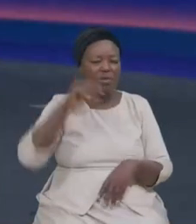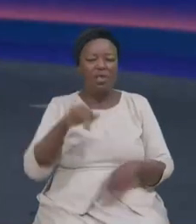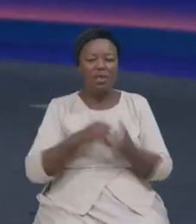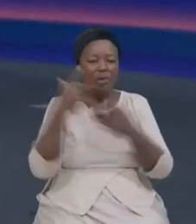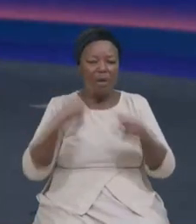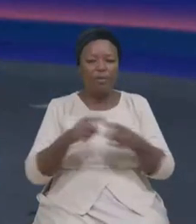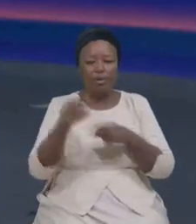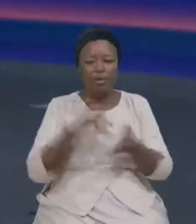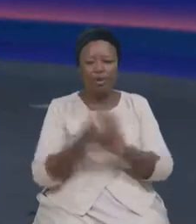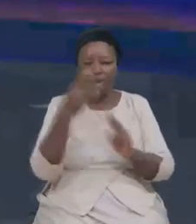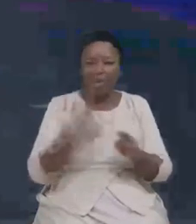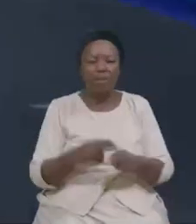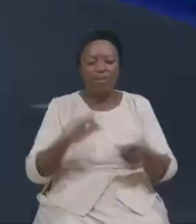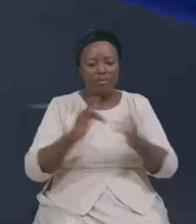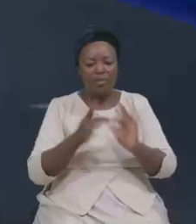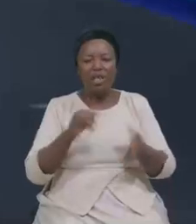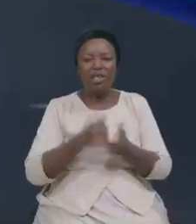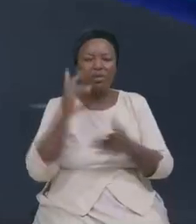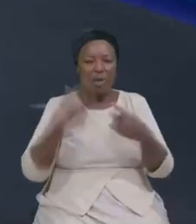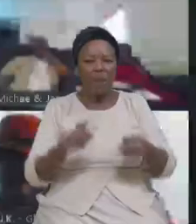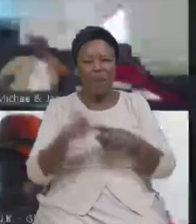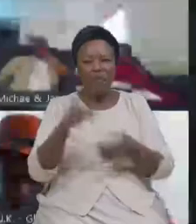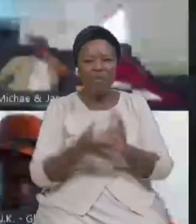toi. Et je vois ta vie